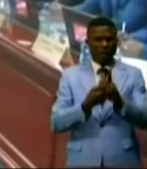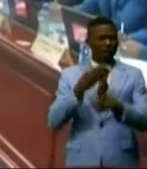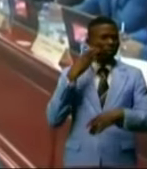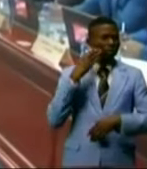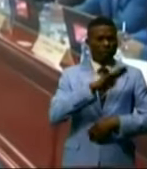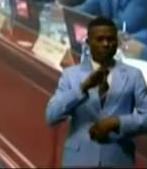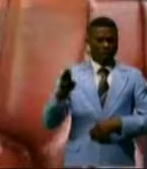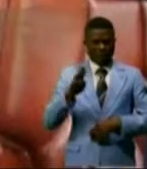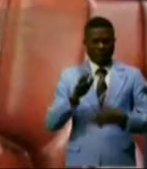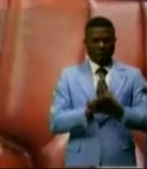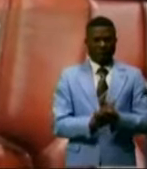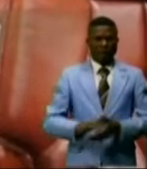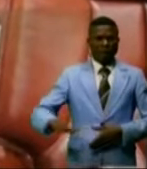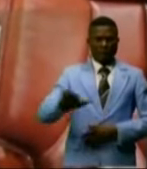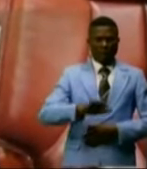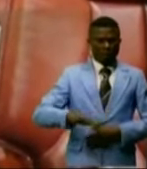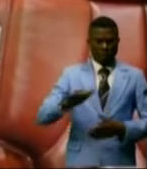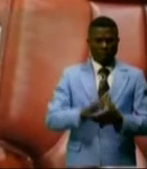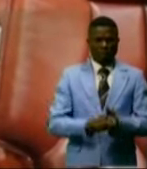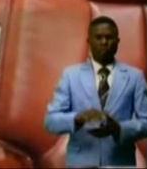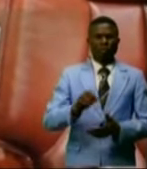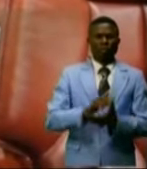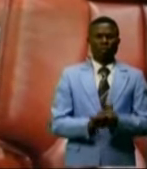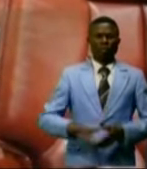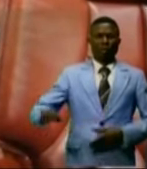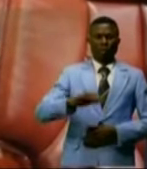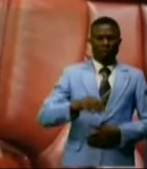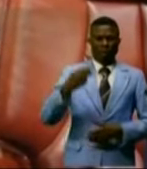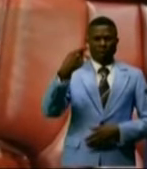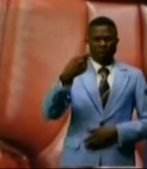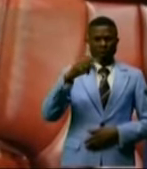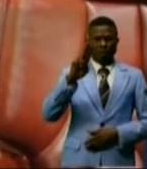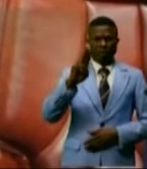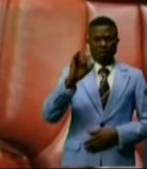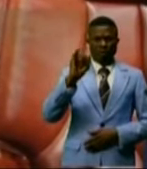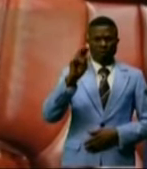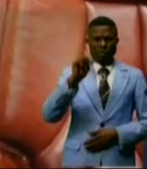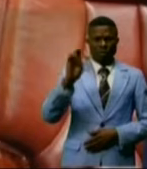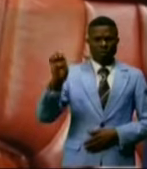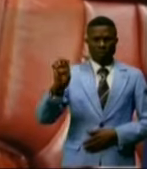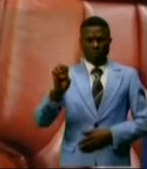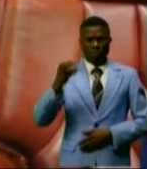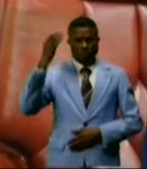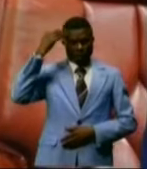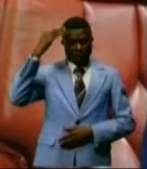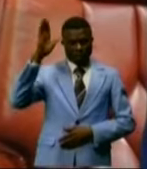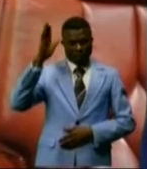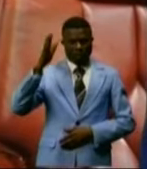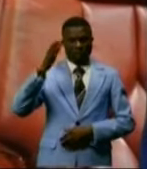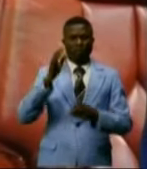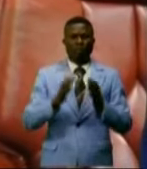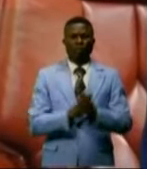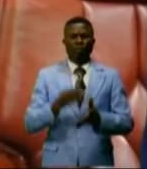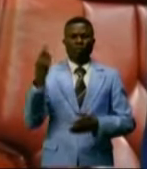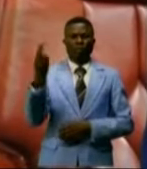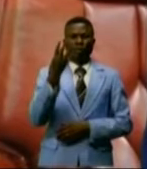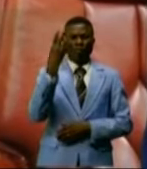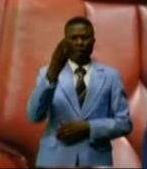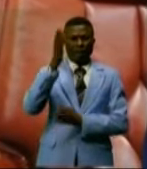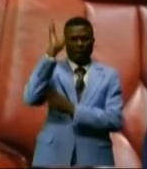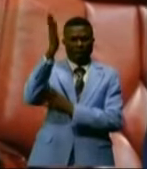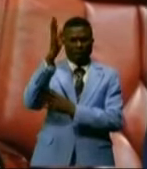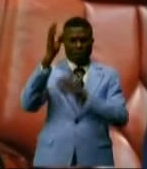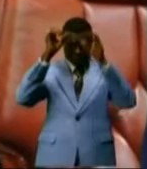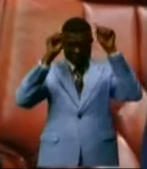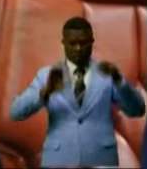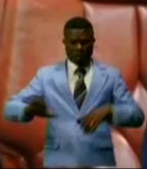à Sipopo, en République des Guinées équatoriales, à la 24e session ordinaire de la Conférence des chefs d'État et de